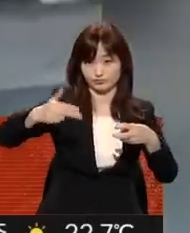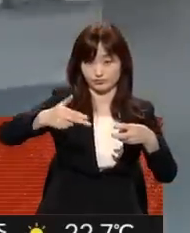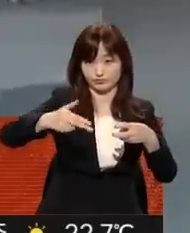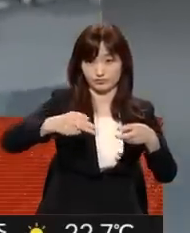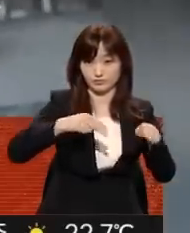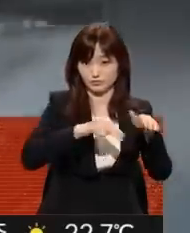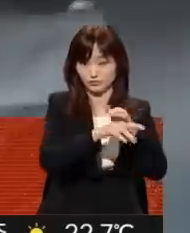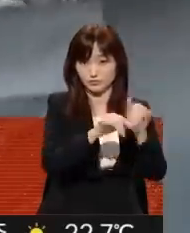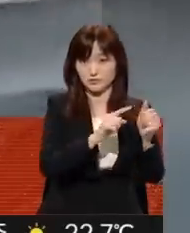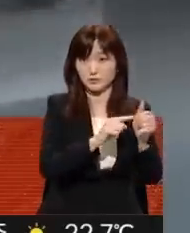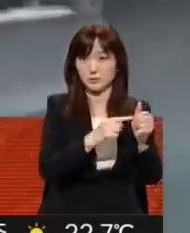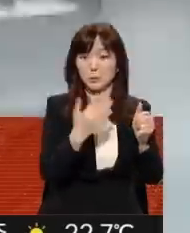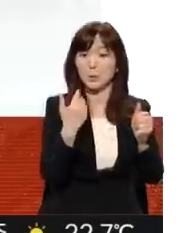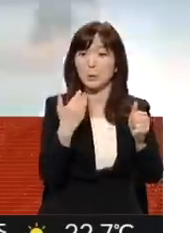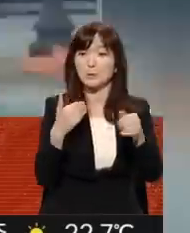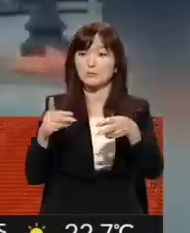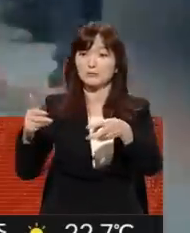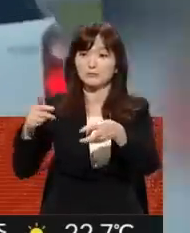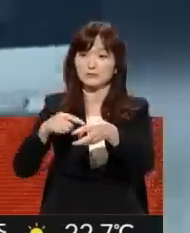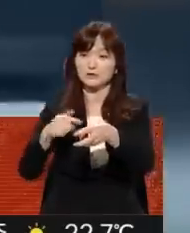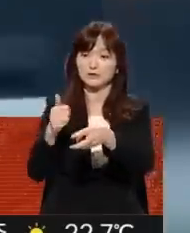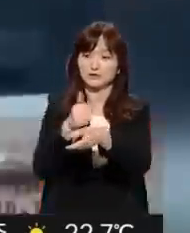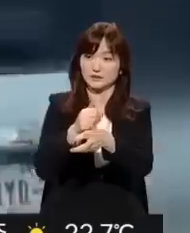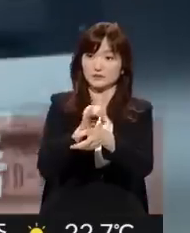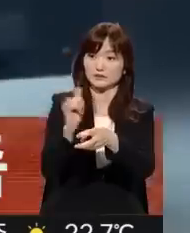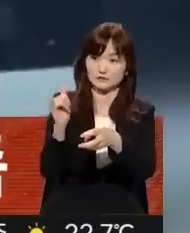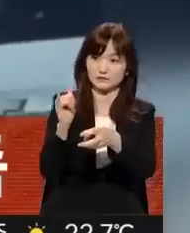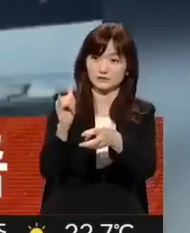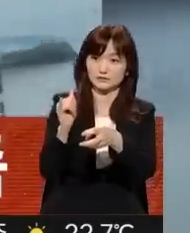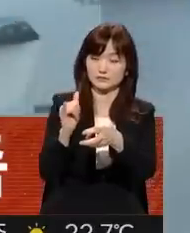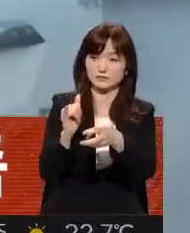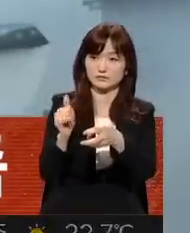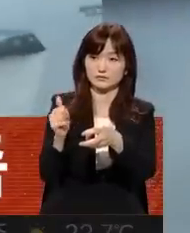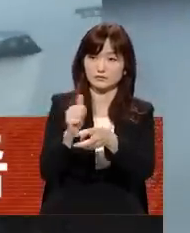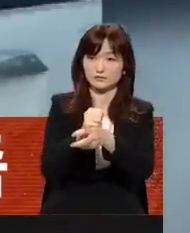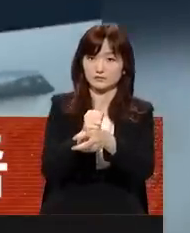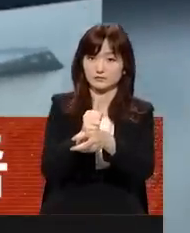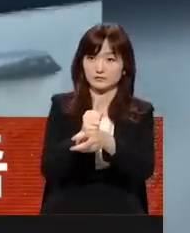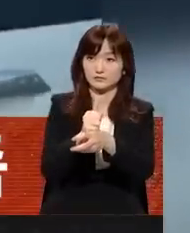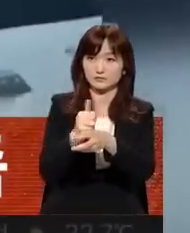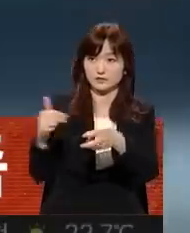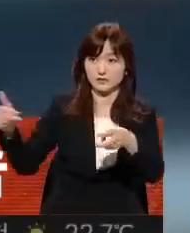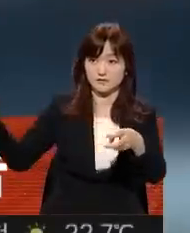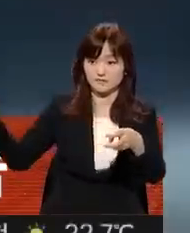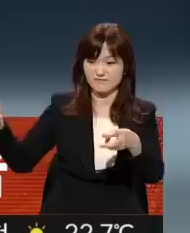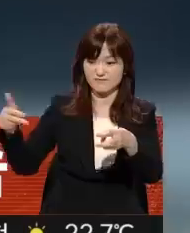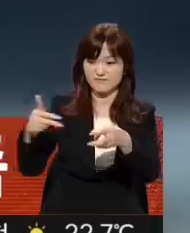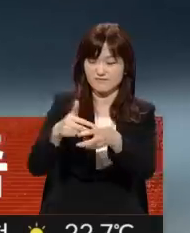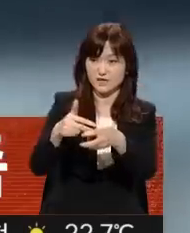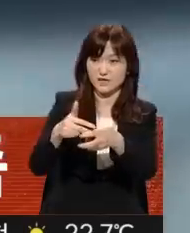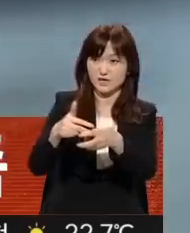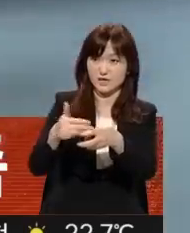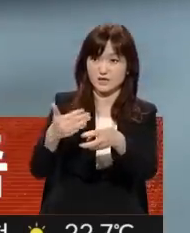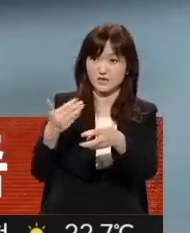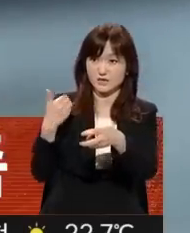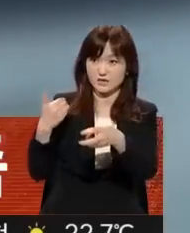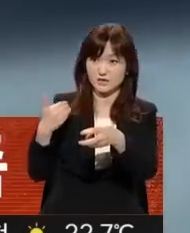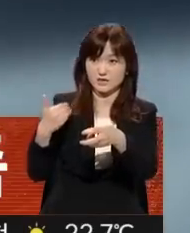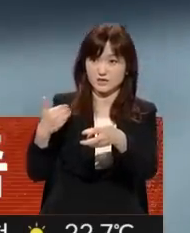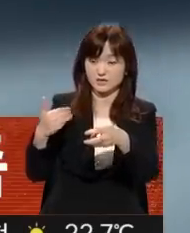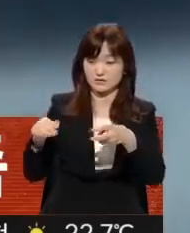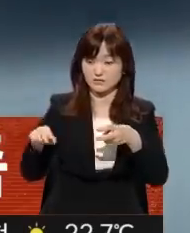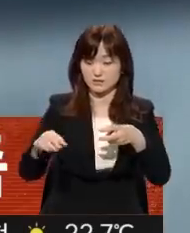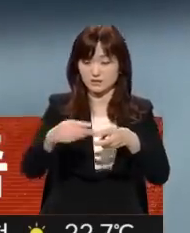도망친 사람들은 조금 전에 기차와 충돌한 차에 타고 있었던 가족들이었습니다. 충돌 직전에 이 차량은요, 선로 위에